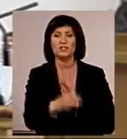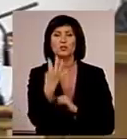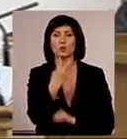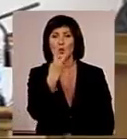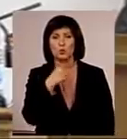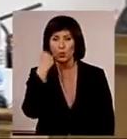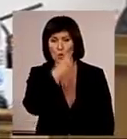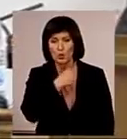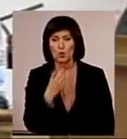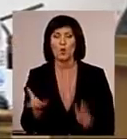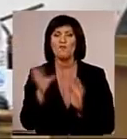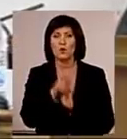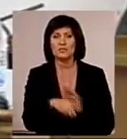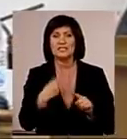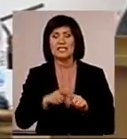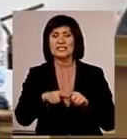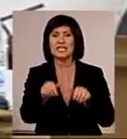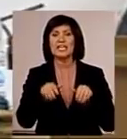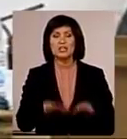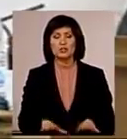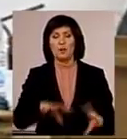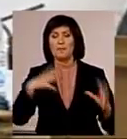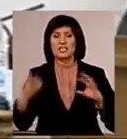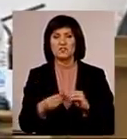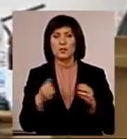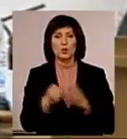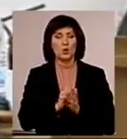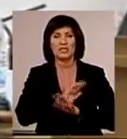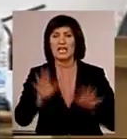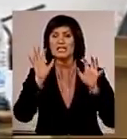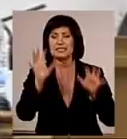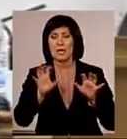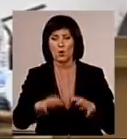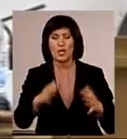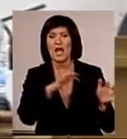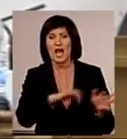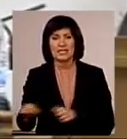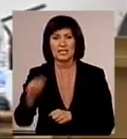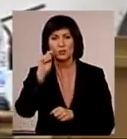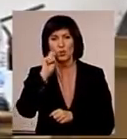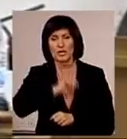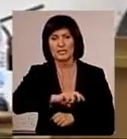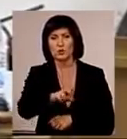року. В тому числі і це рішення призвело до незаконної анексії